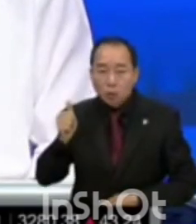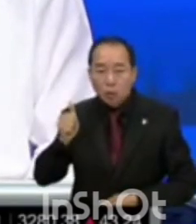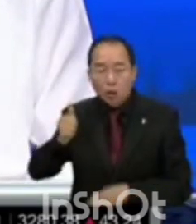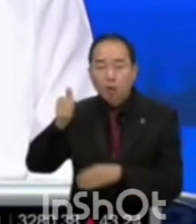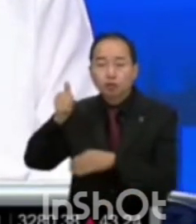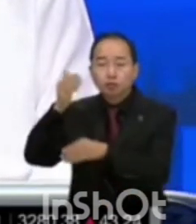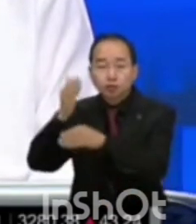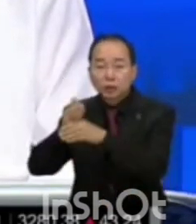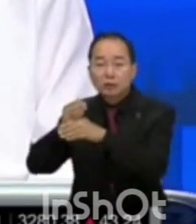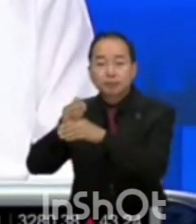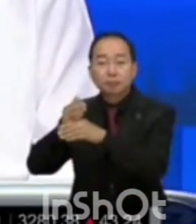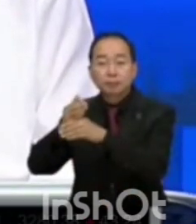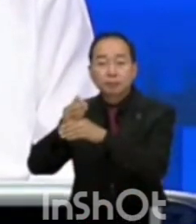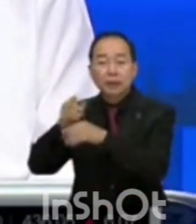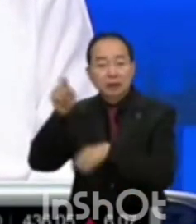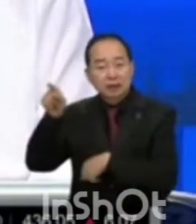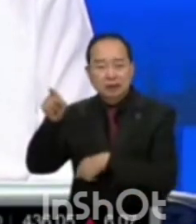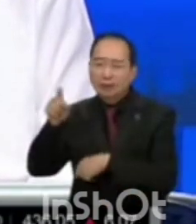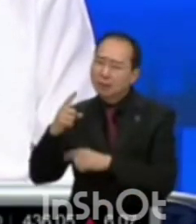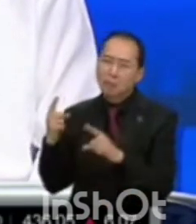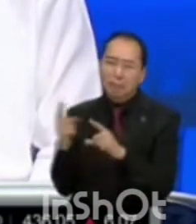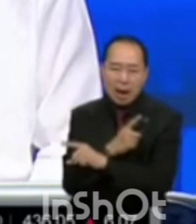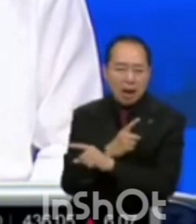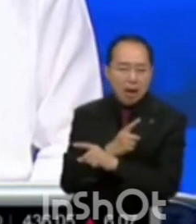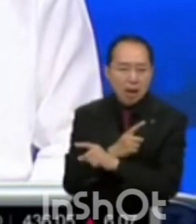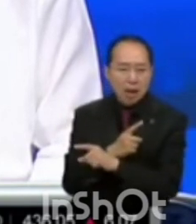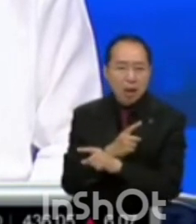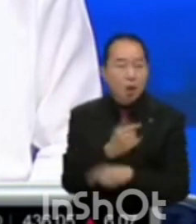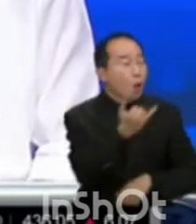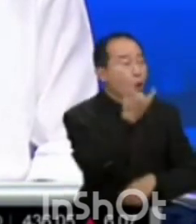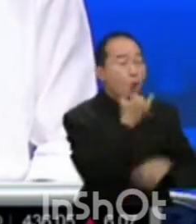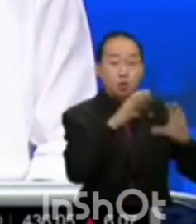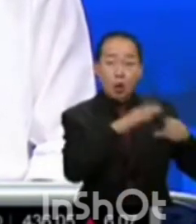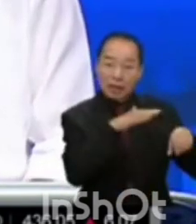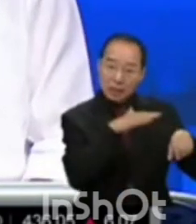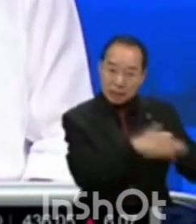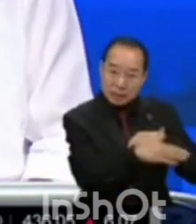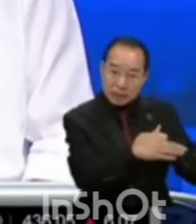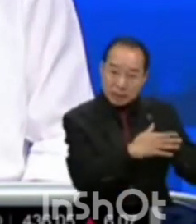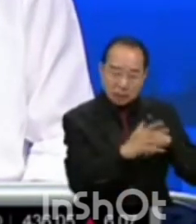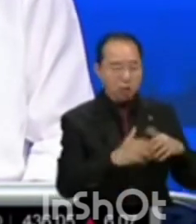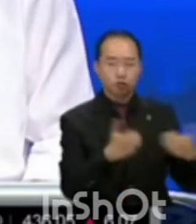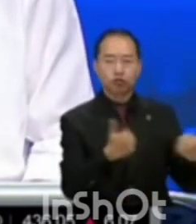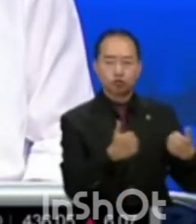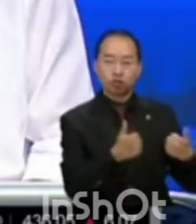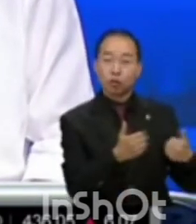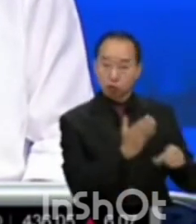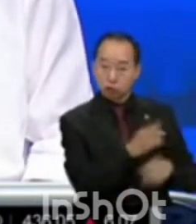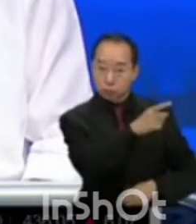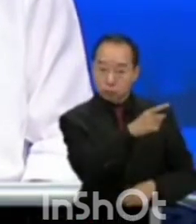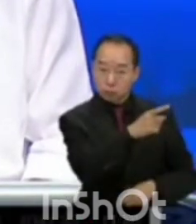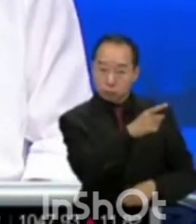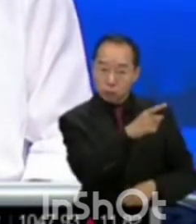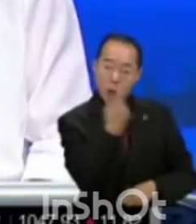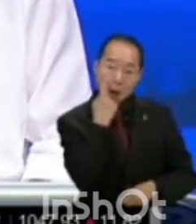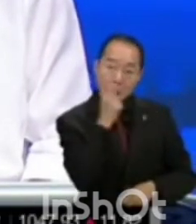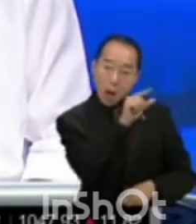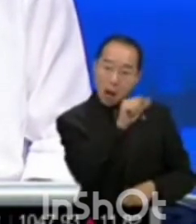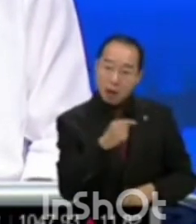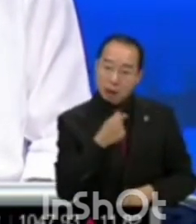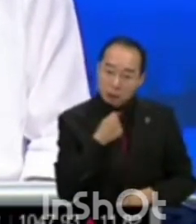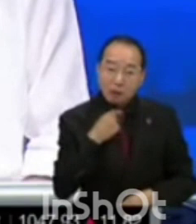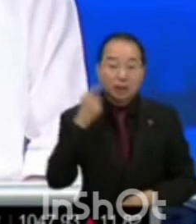그 당시에 헌법연구회 공동대표로서 독일식 내각 책임제에 관심을 가졌던 적이 있습니다. 그러나